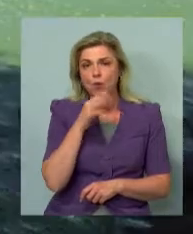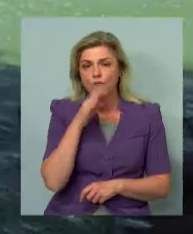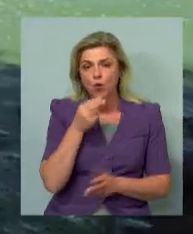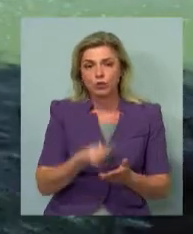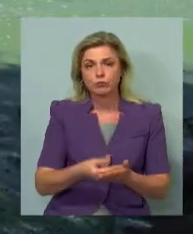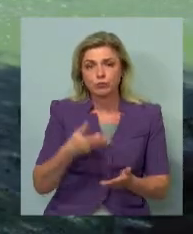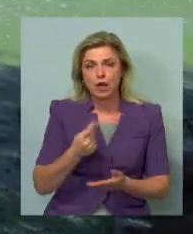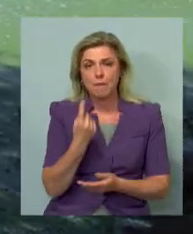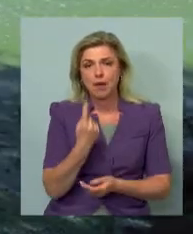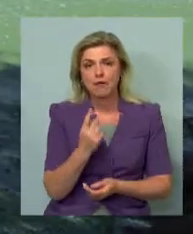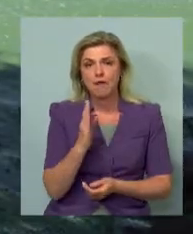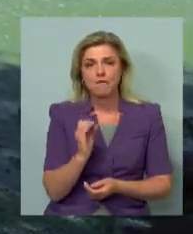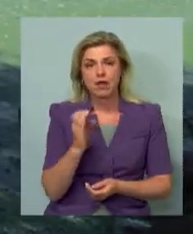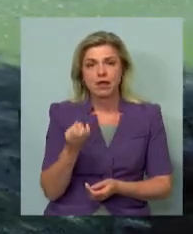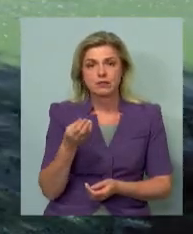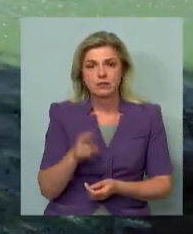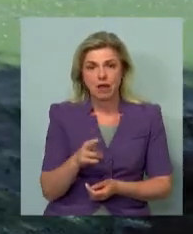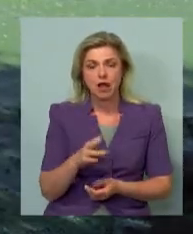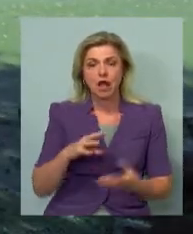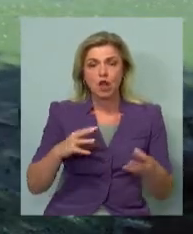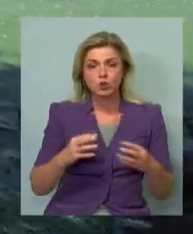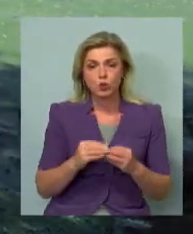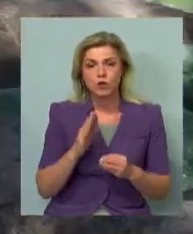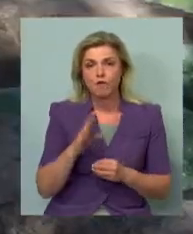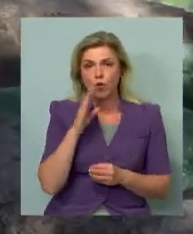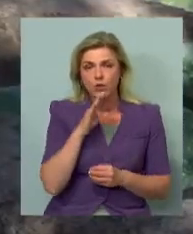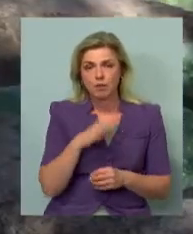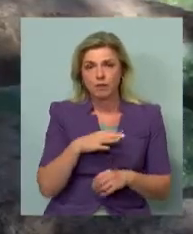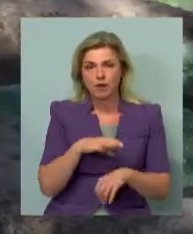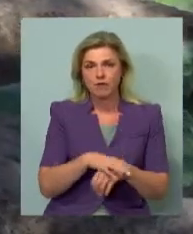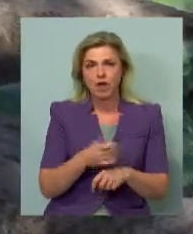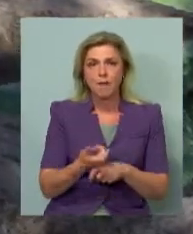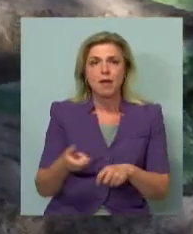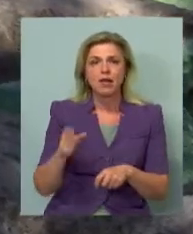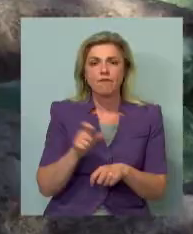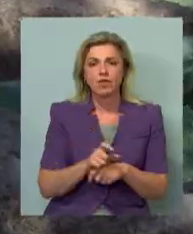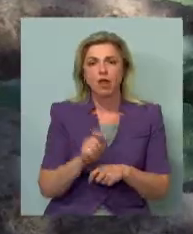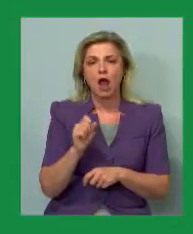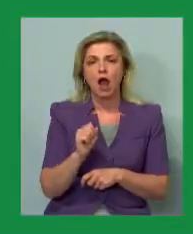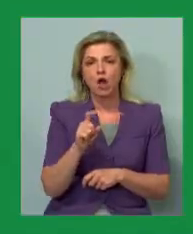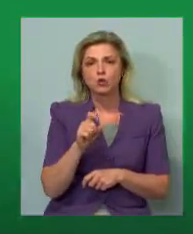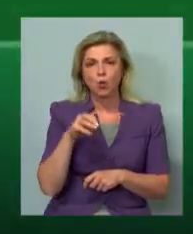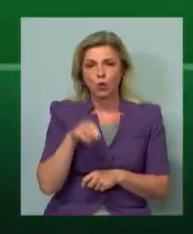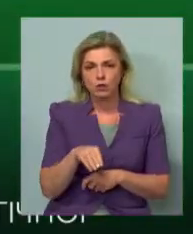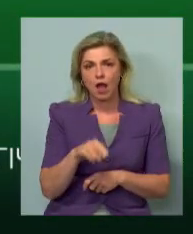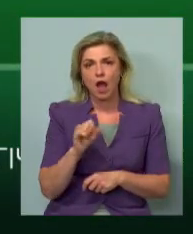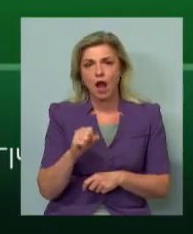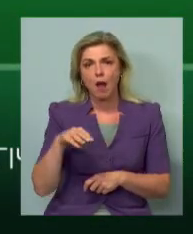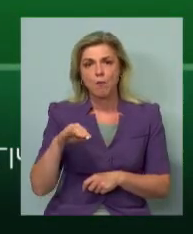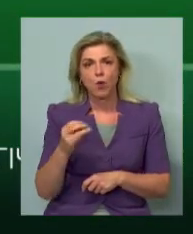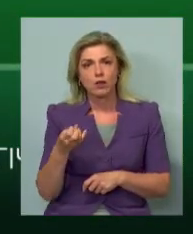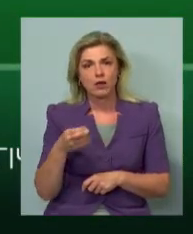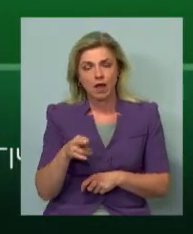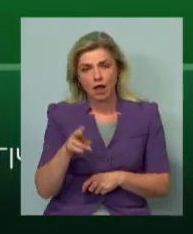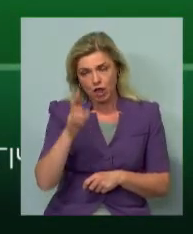інспекції в Миколаївській області. За результатами, у воді було зафіксовано перевищення азоту амонія. Державна